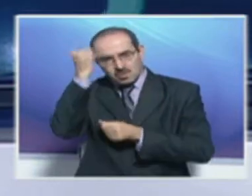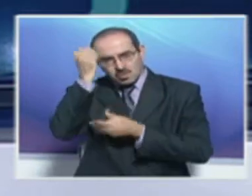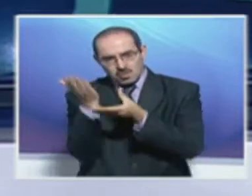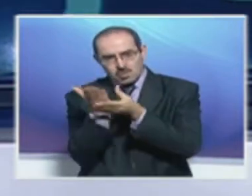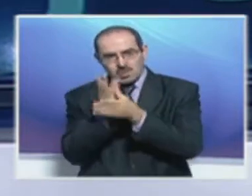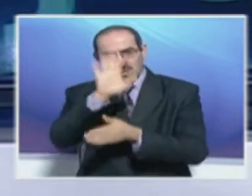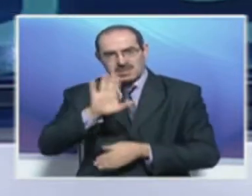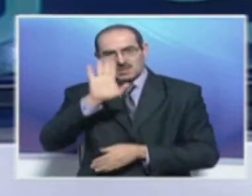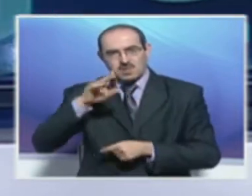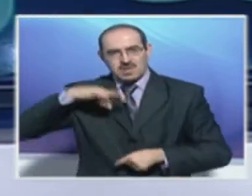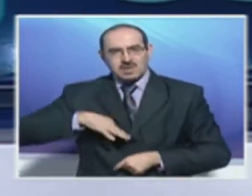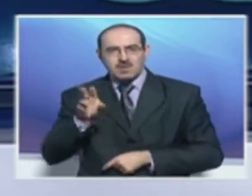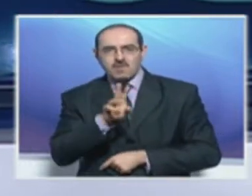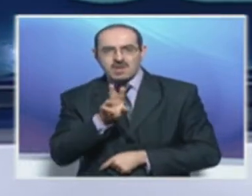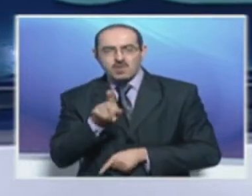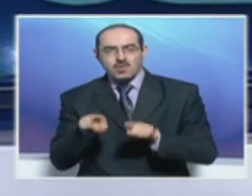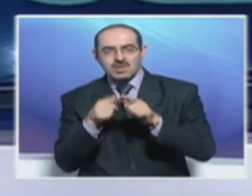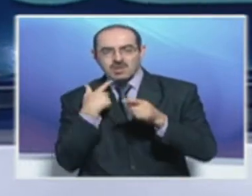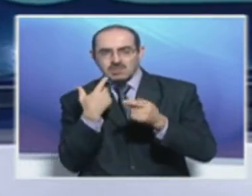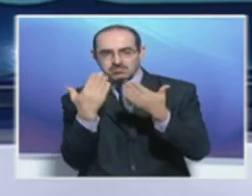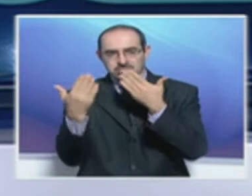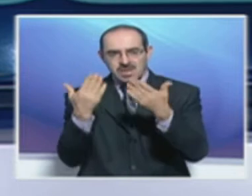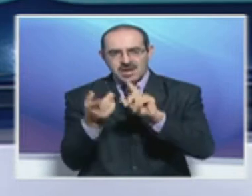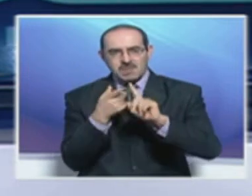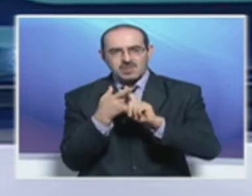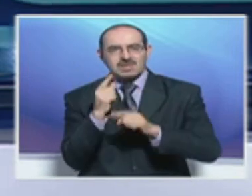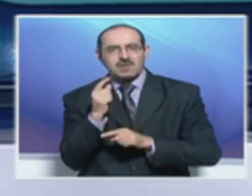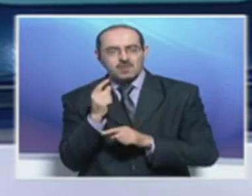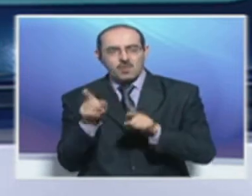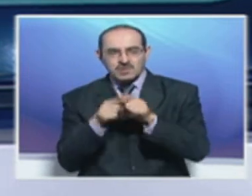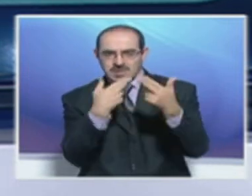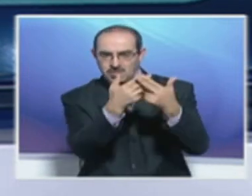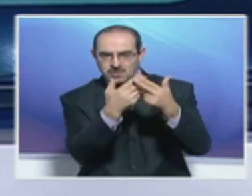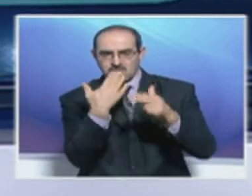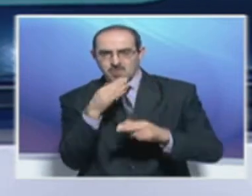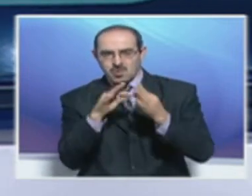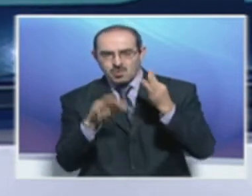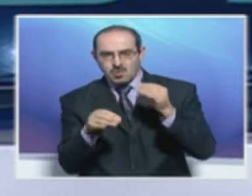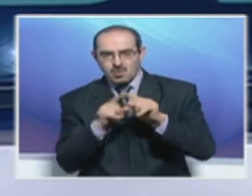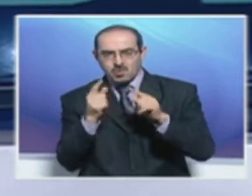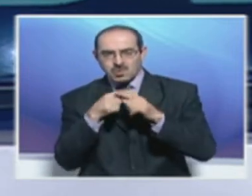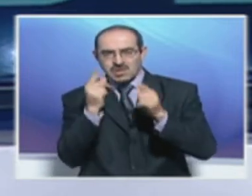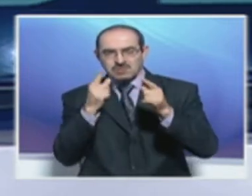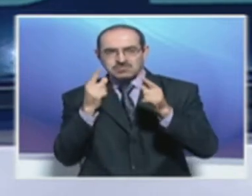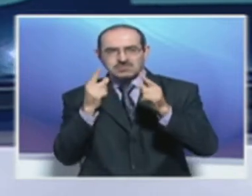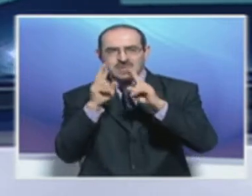الاهتمام المشترك من أجل تقارب المواقف وانسجامها أكثر في المحافل